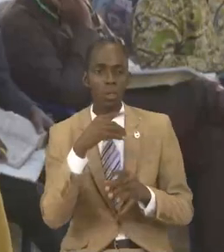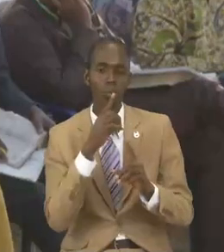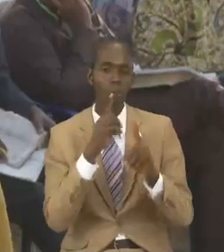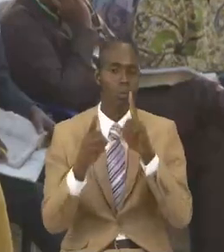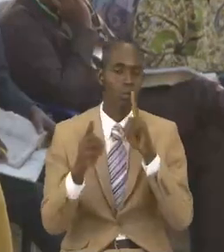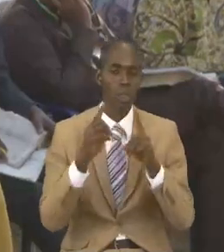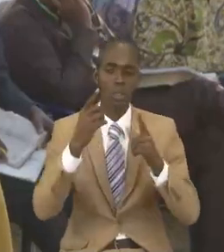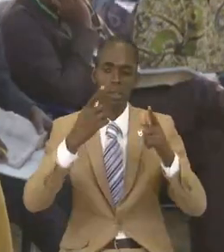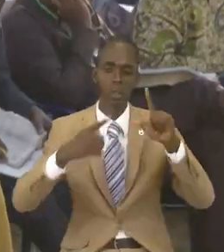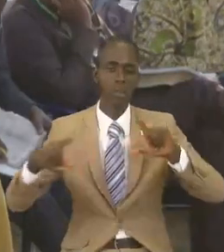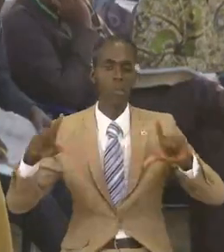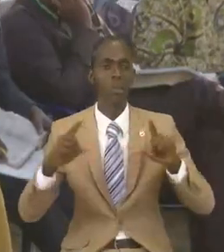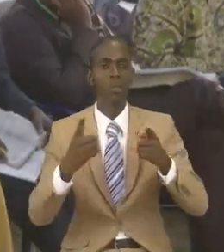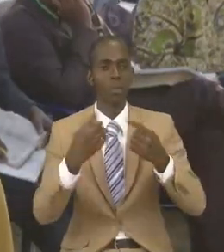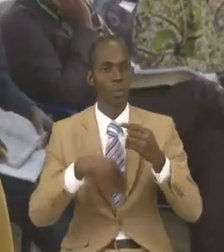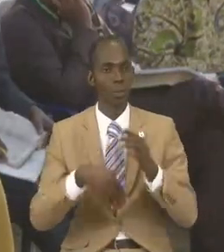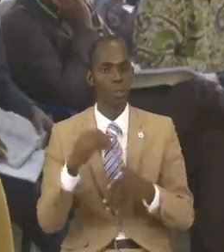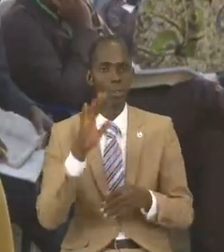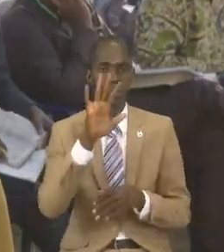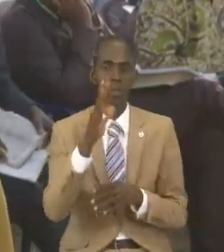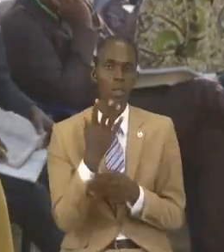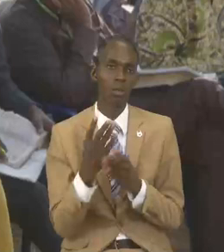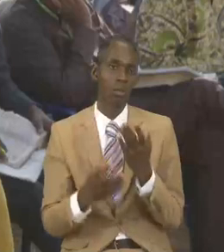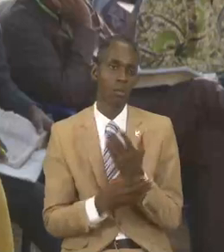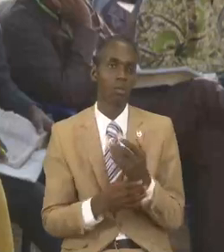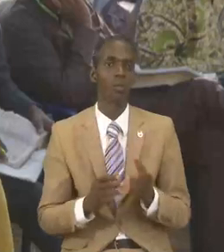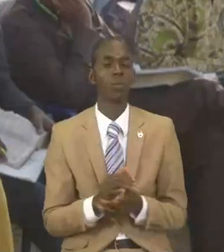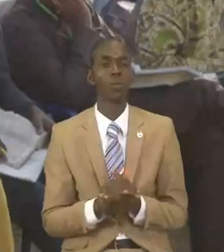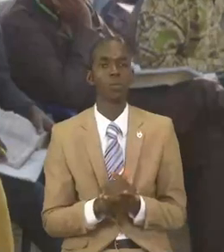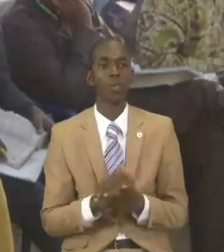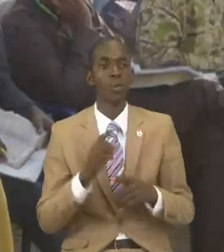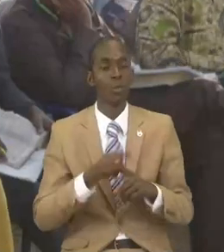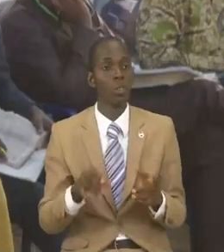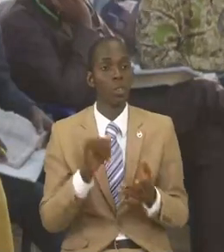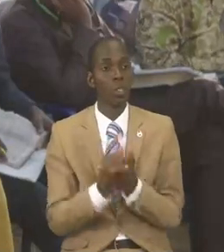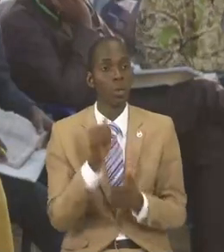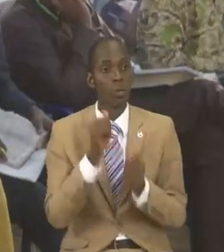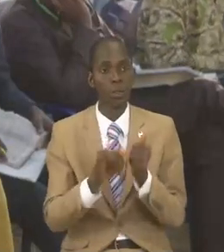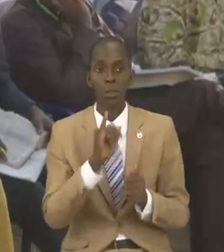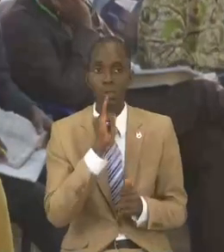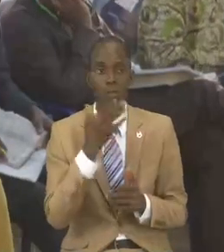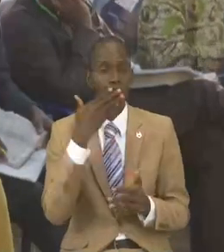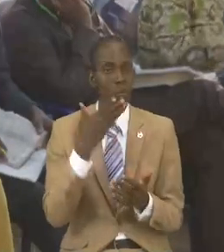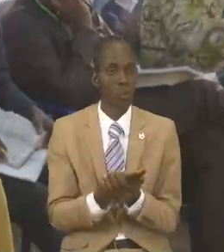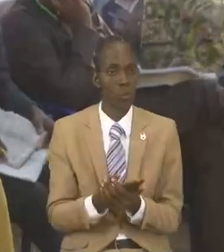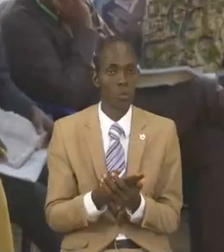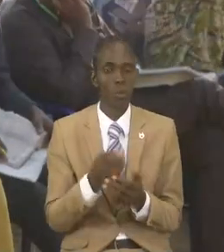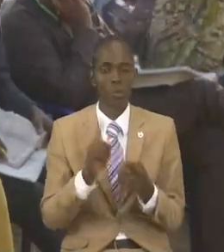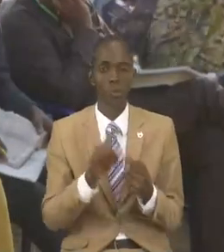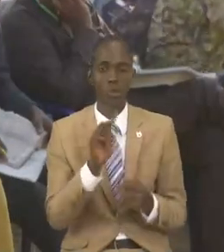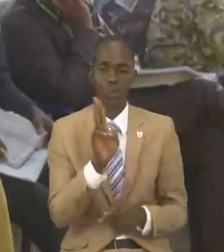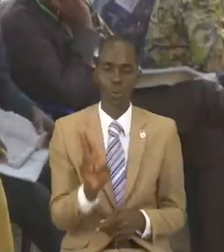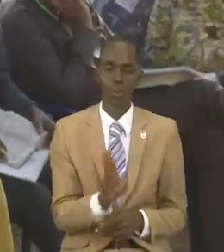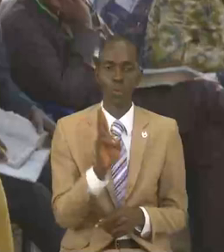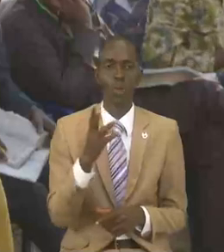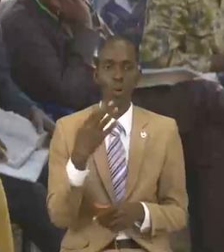Qu'il ne sorte de votre bouche aucune parole mauvaise, Mais s'il y a lieu quelques bonnes paroles qui